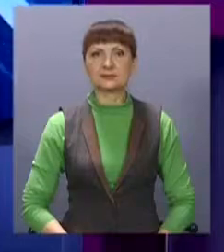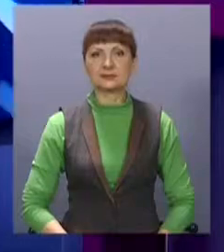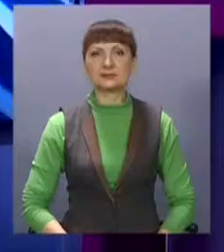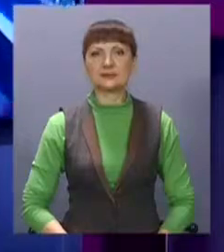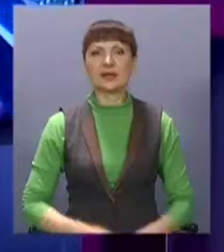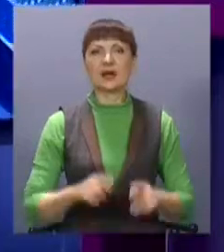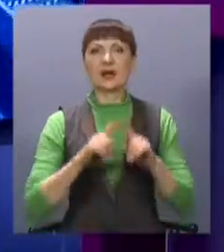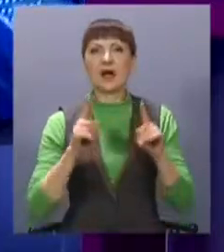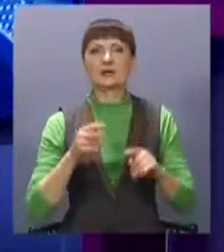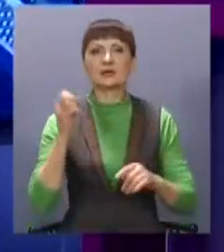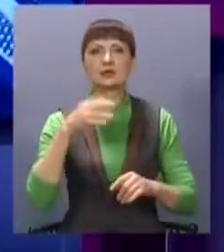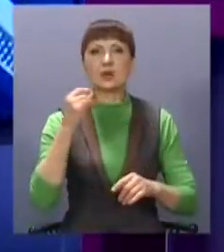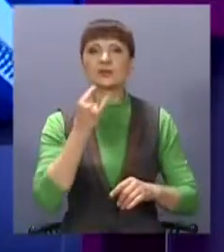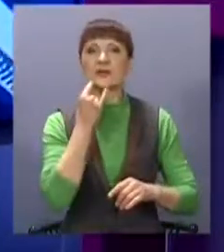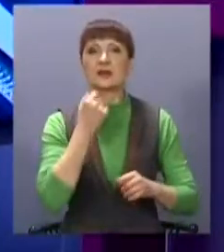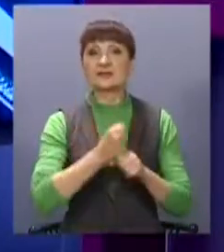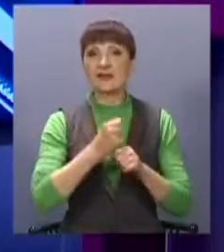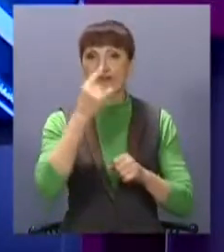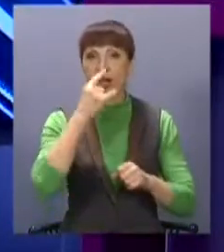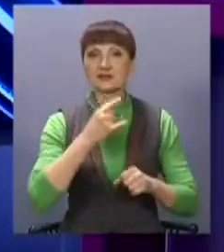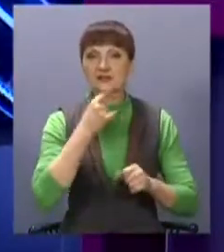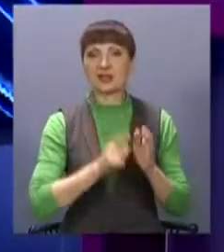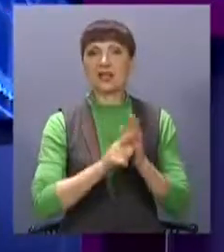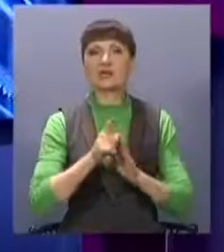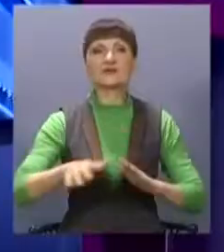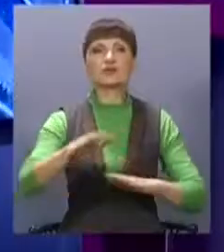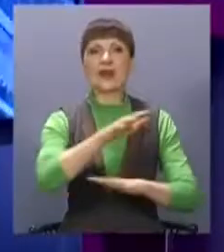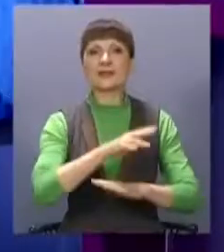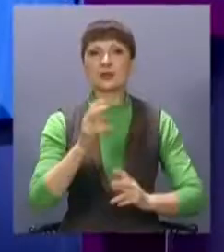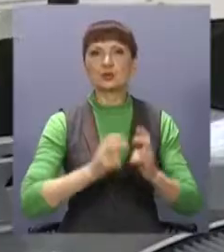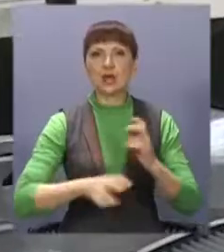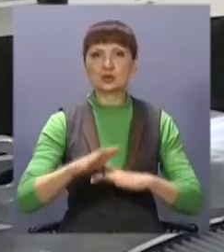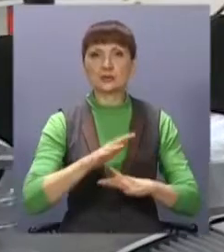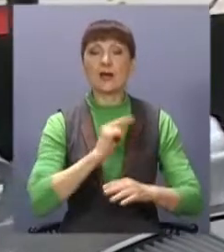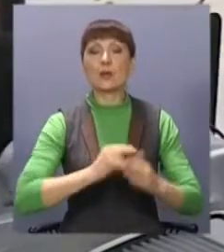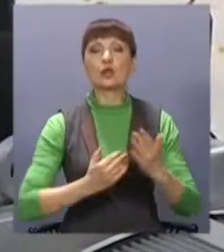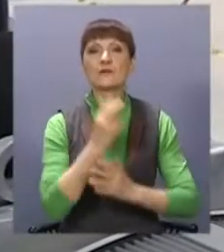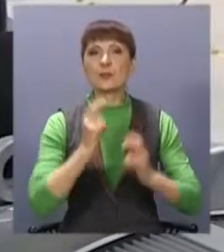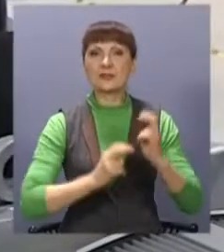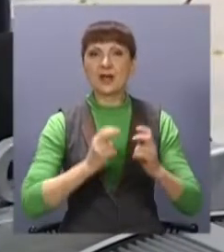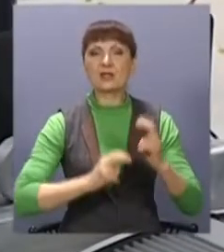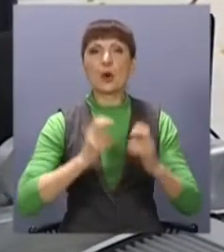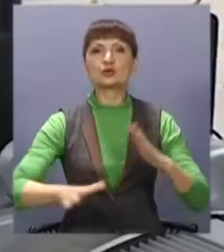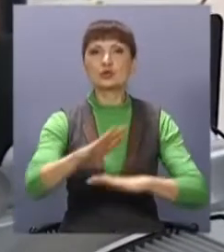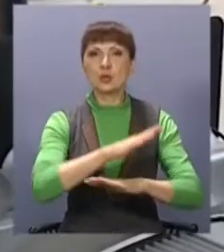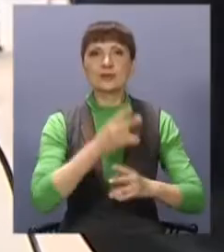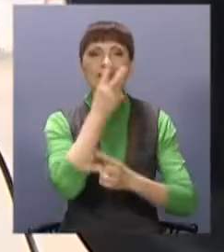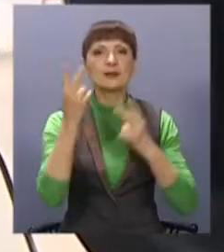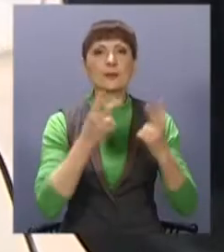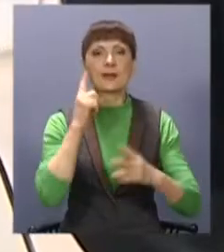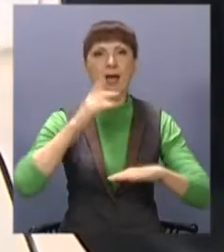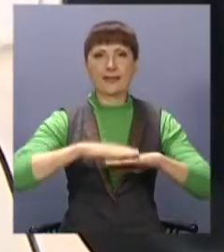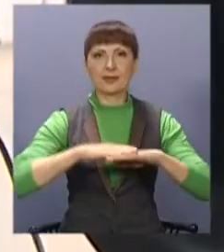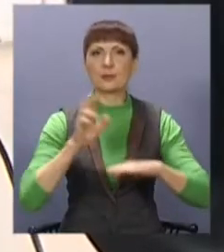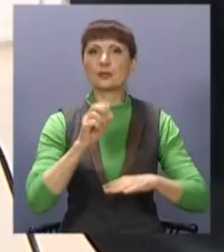Картриджи солнечной батареи Made in Алматы начали выпускать в индустриальной зоне. С работой нового предприятия в промышленной зоне ознакомился Аким